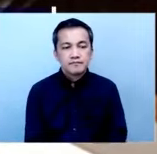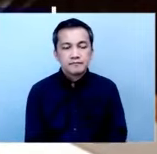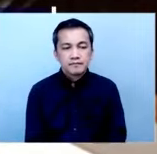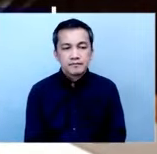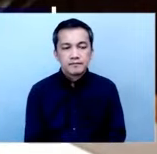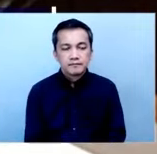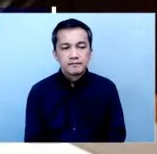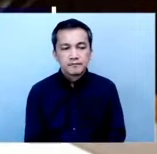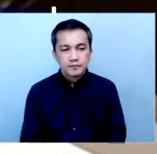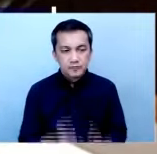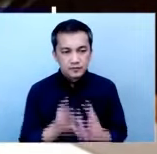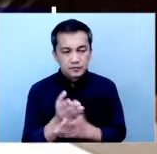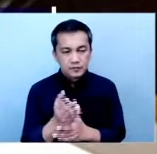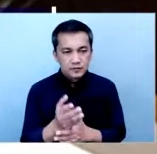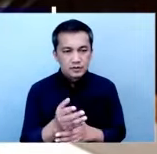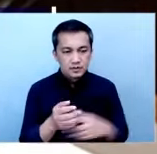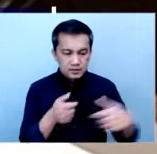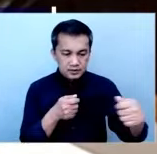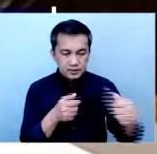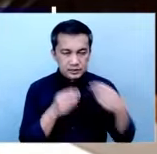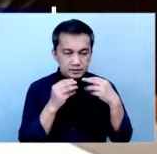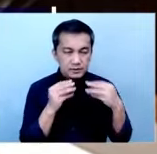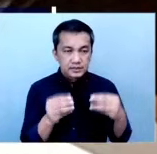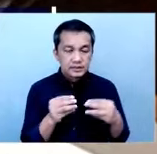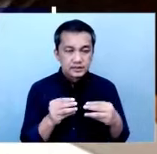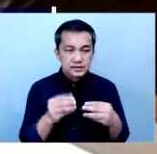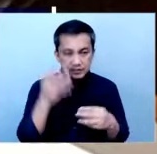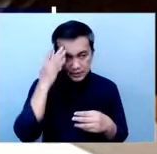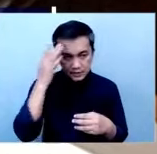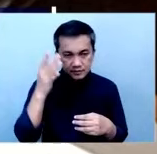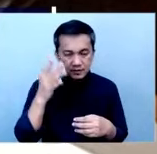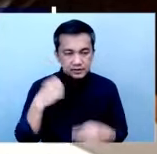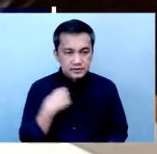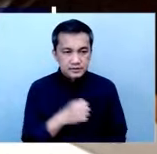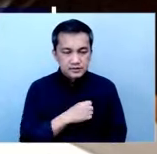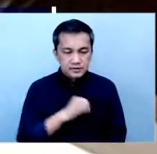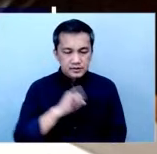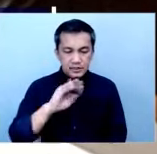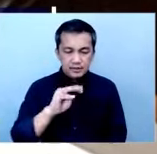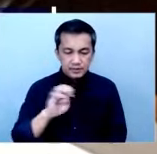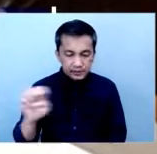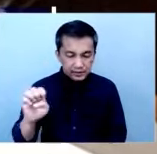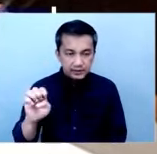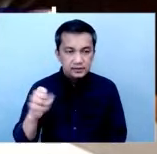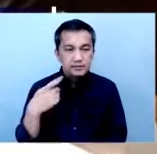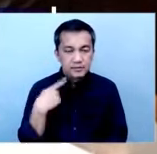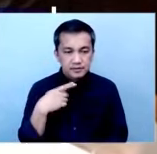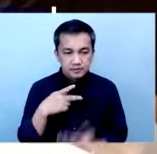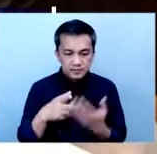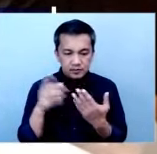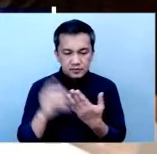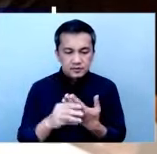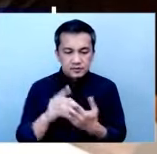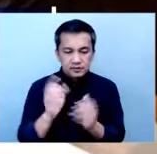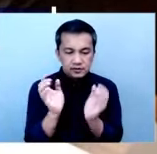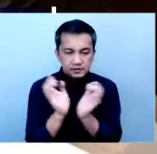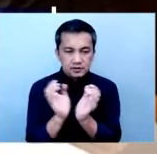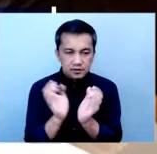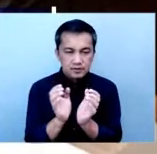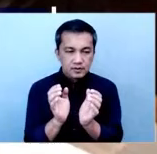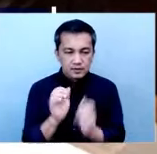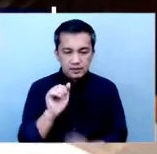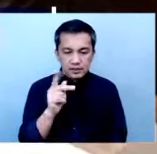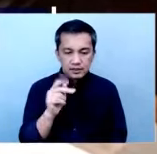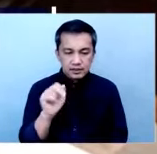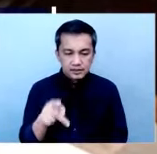Sa pamamagitan ng isang text message, nalaman daw ni Senator Amy Marcos na mayroon palang programa ang DSWD na